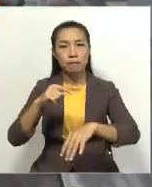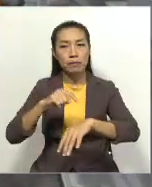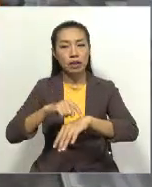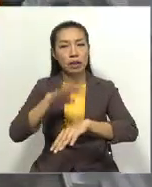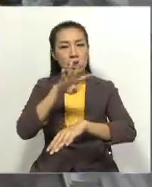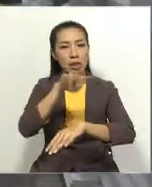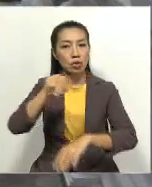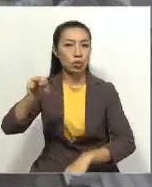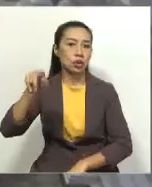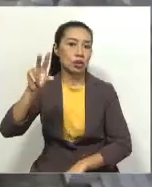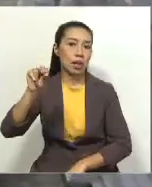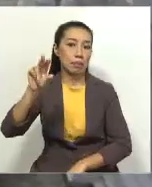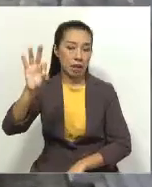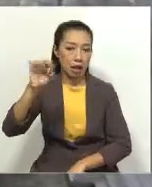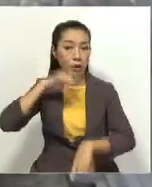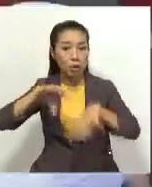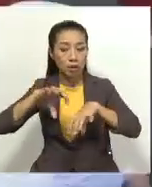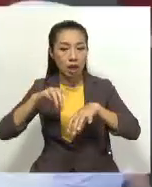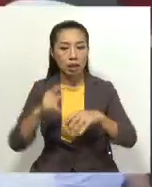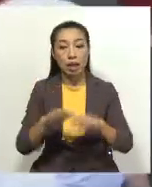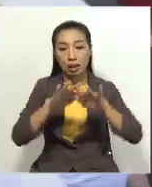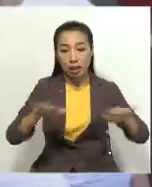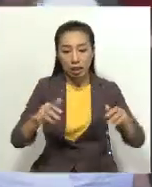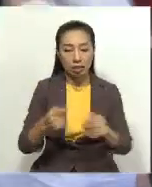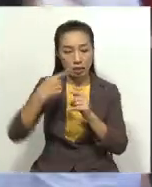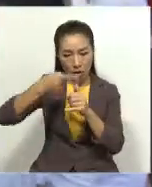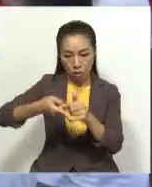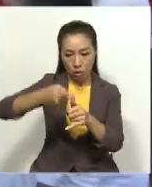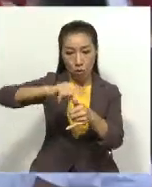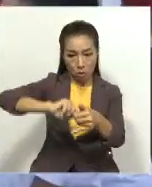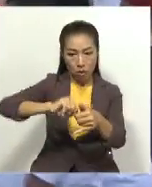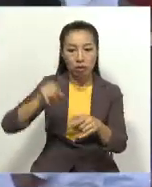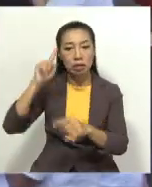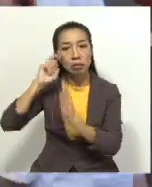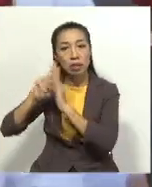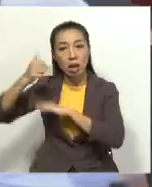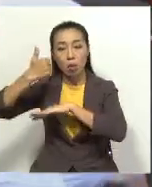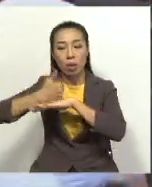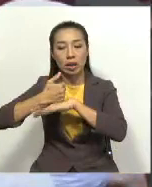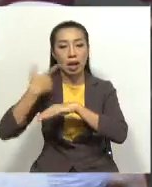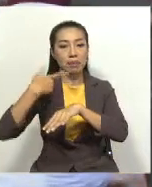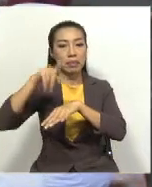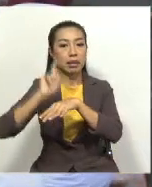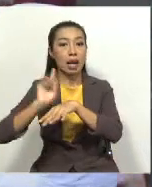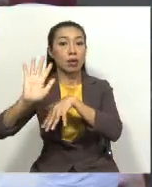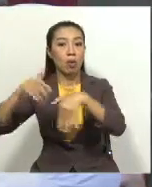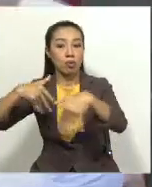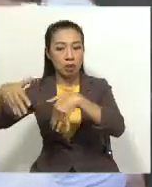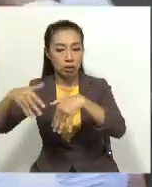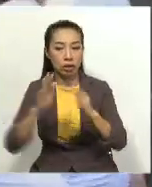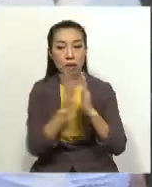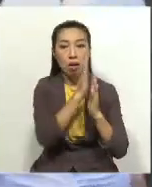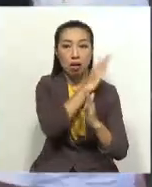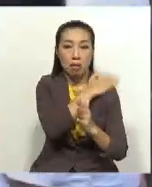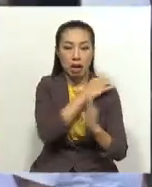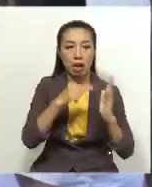16:39นก็จะมีการประกอบพิธีโกนผมนาคโดยมีผู้ว่าราชการจังหวัดเชียงรายเป็นประธานฝ่ายฆราวาสมีครูบาแสง